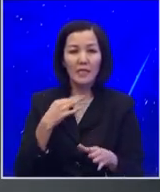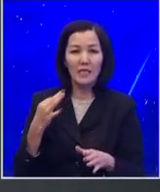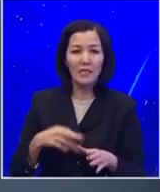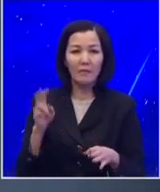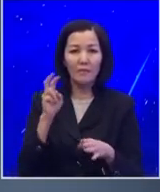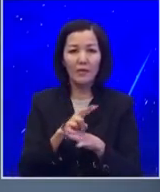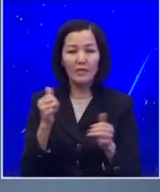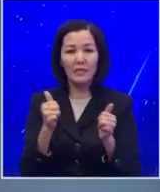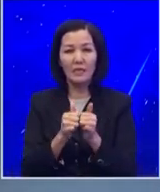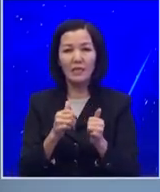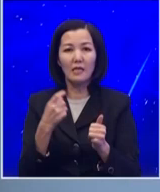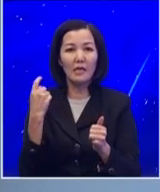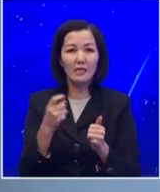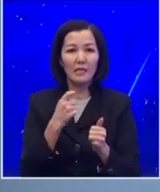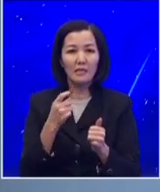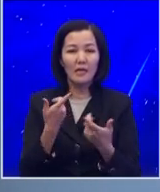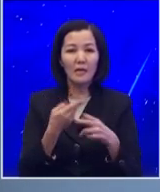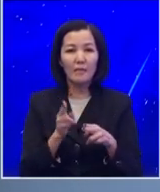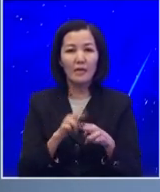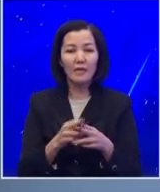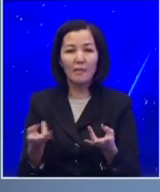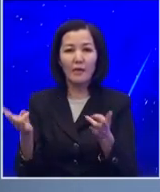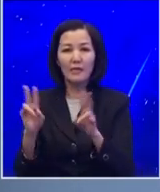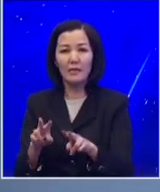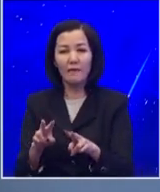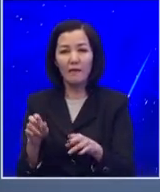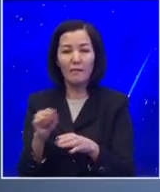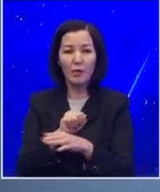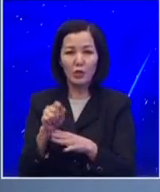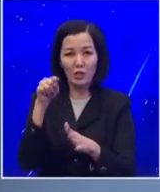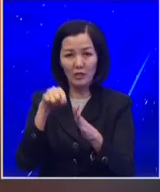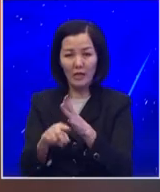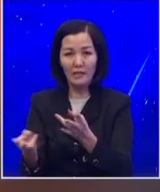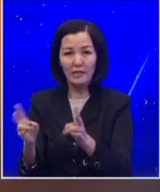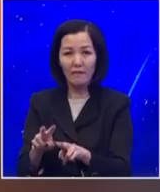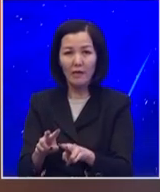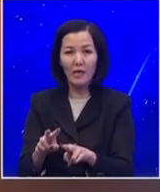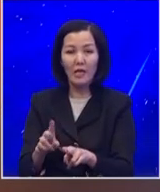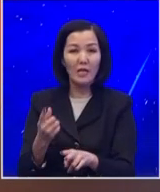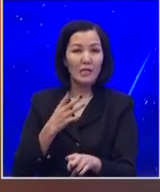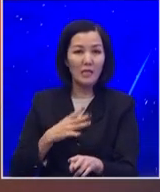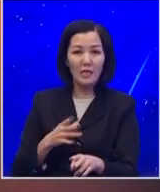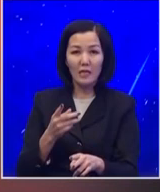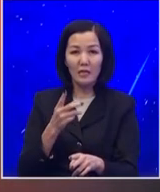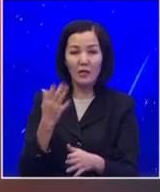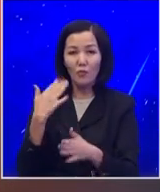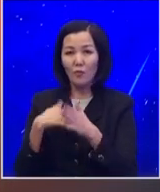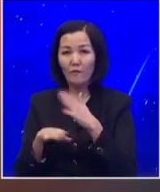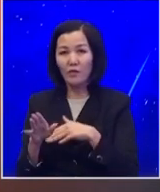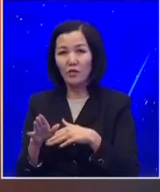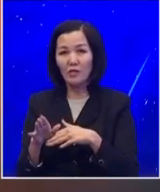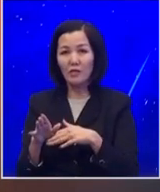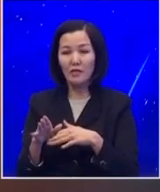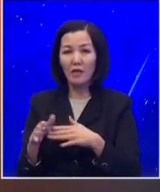в соседнее крестьянское хозяйство, при этом оставила его в машине. Мальчик, не дождавшись маму, покинул авто и вышел